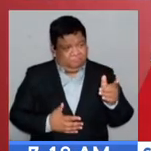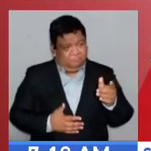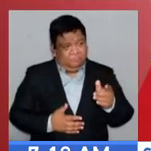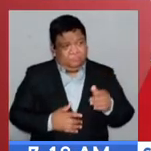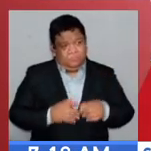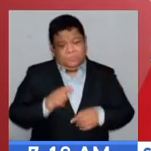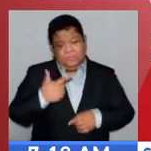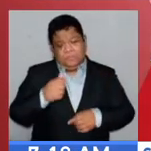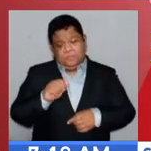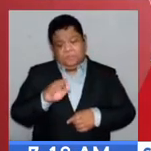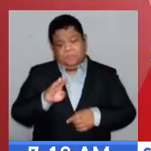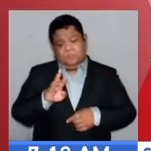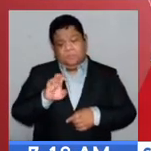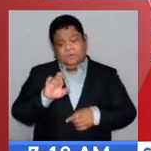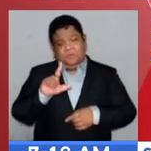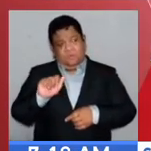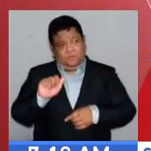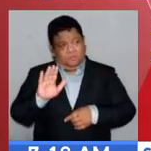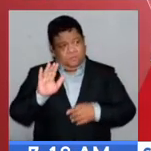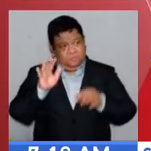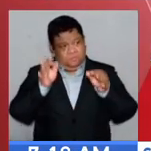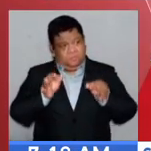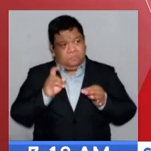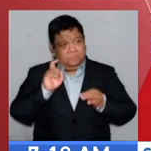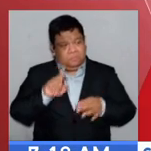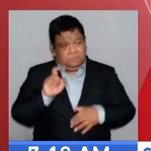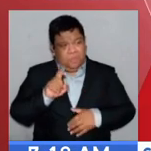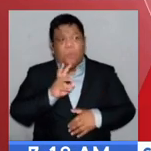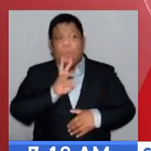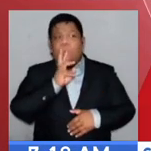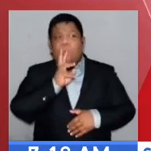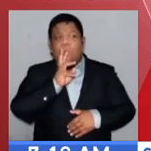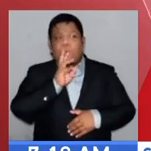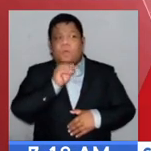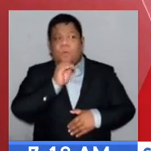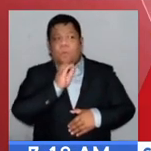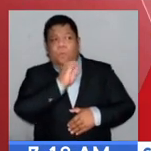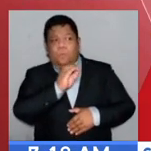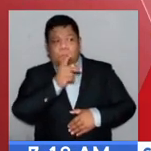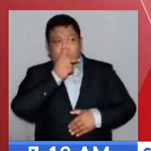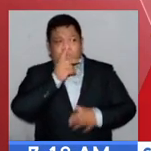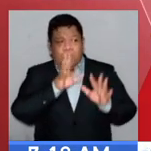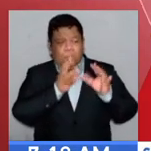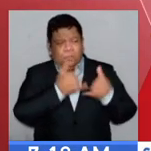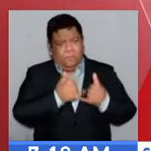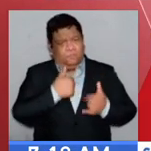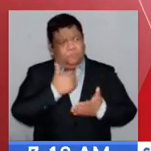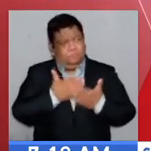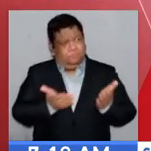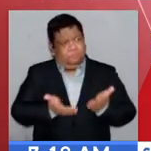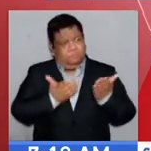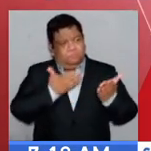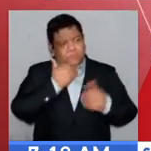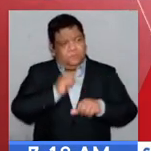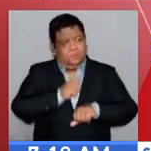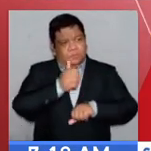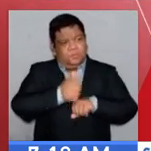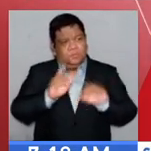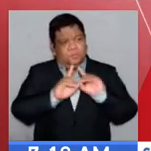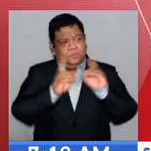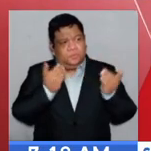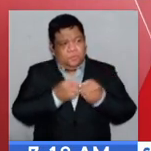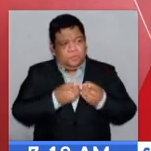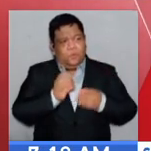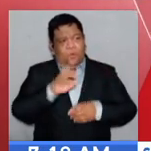hindi dapat pribado o may hawak ng tubig? Di ba may mga mungkahi o panungkalang magtatag nga ng Department of Water?